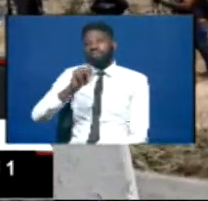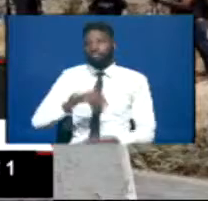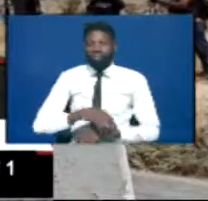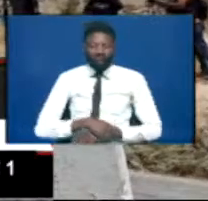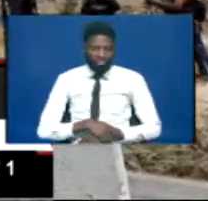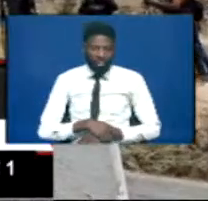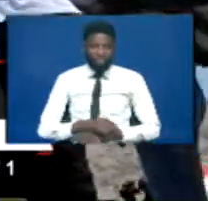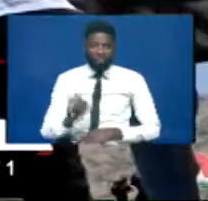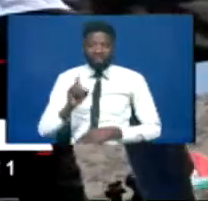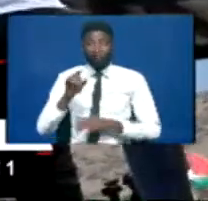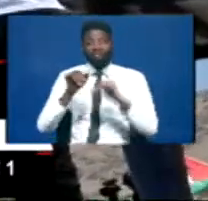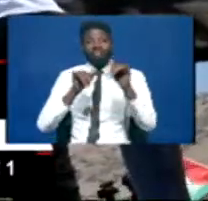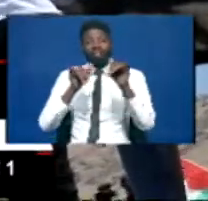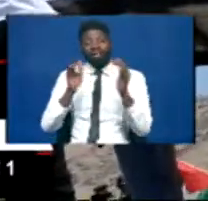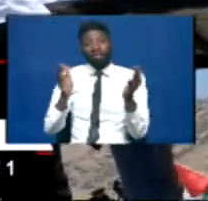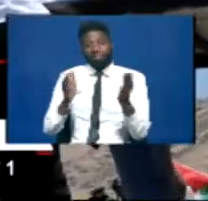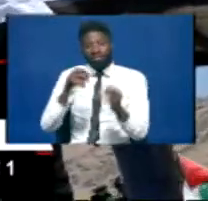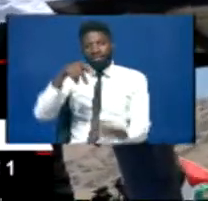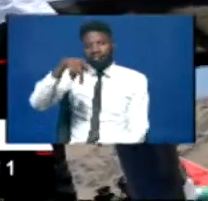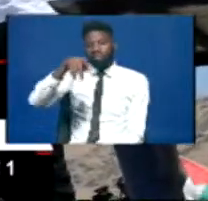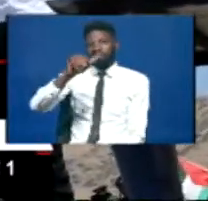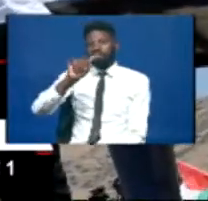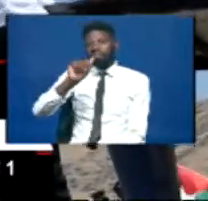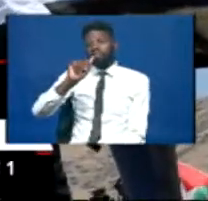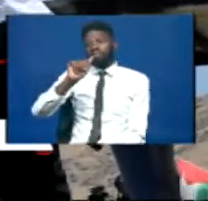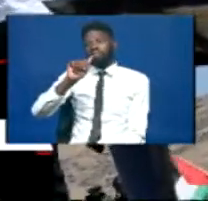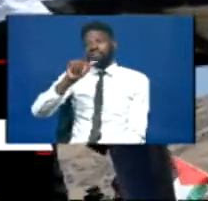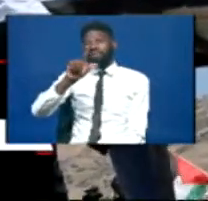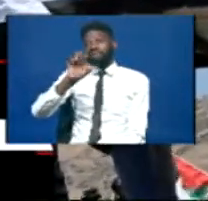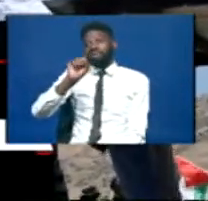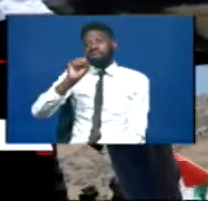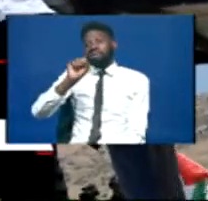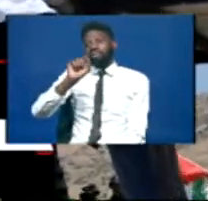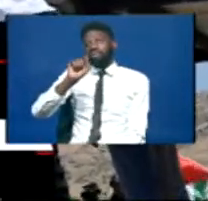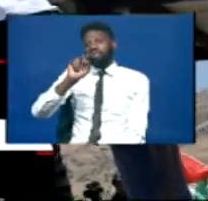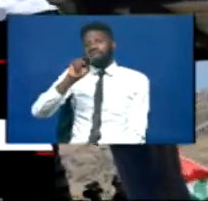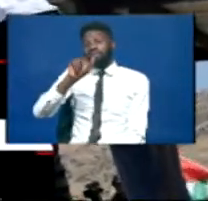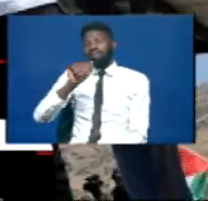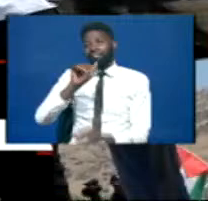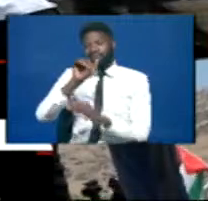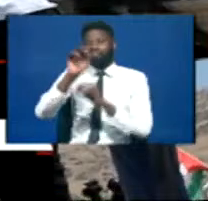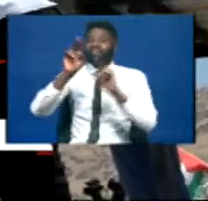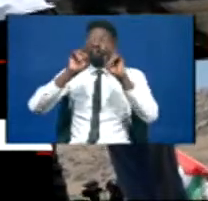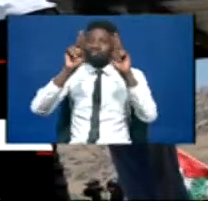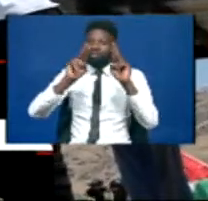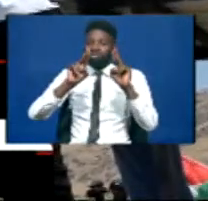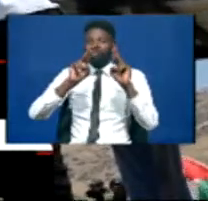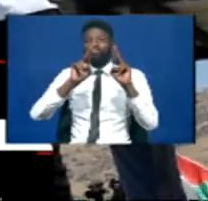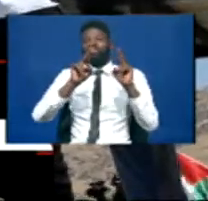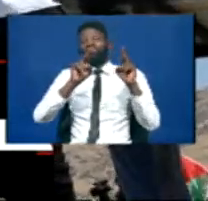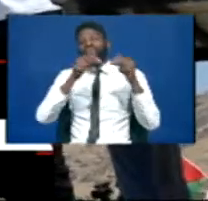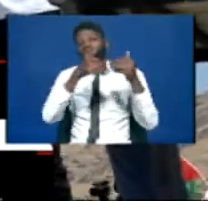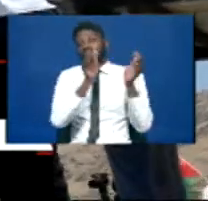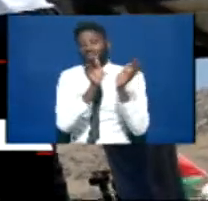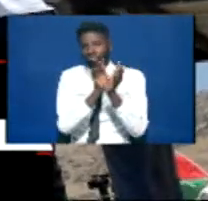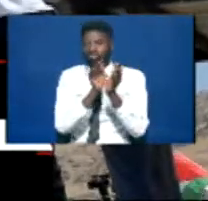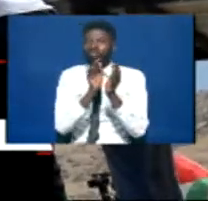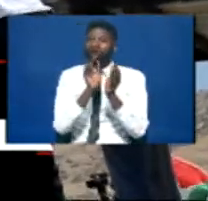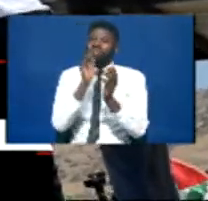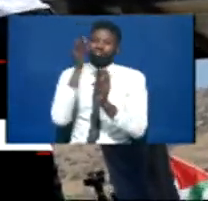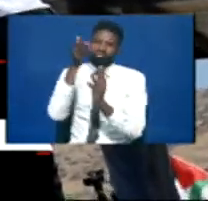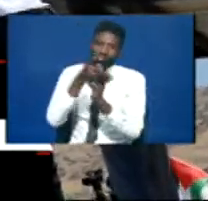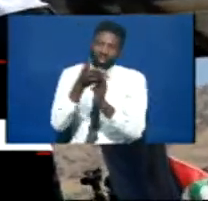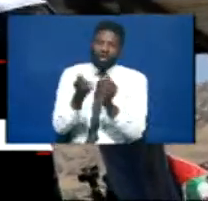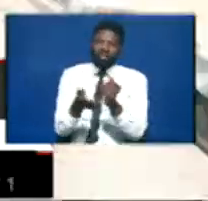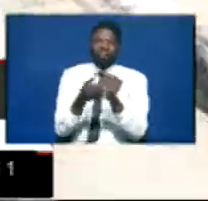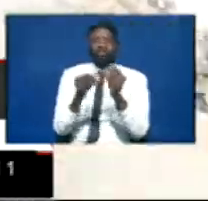Wapalestina ilitoa wito kwa jamii ya kimataifa kuingilia kati na kukomesha mauaji ya Wapalestina yanayotekelezwa na